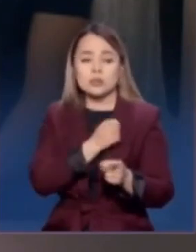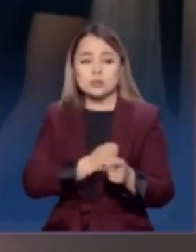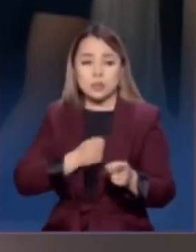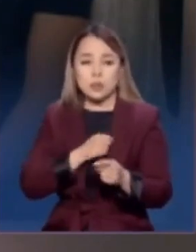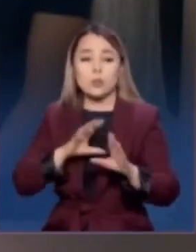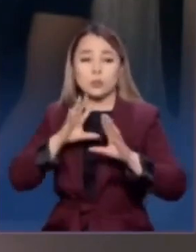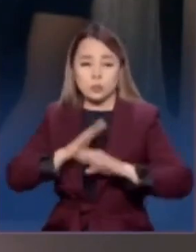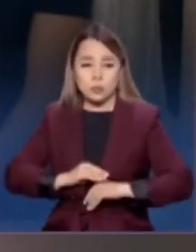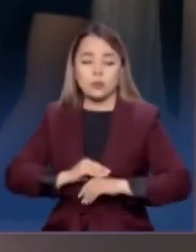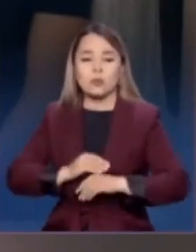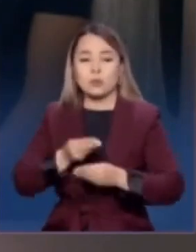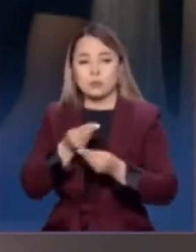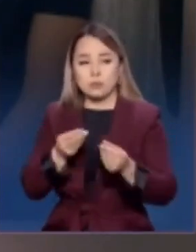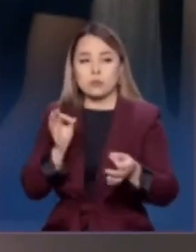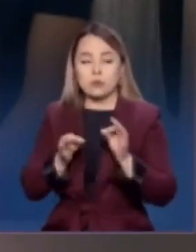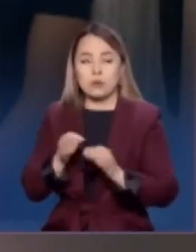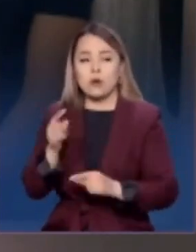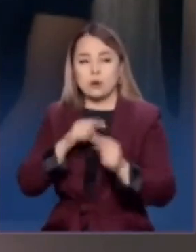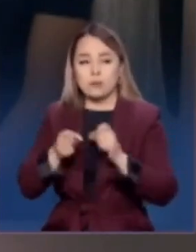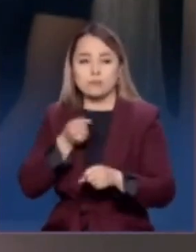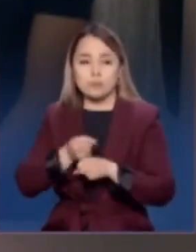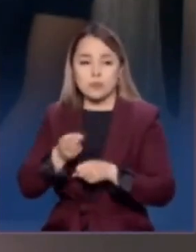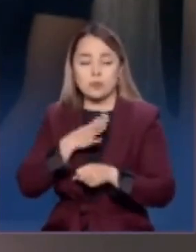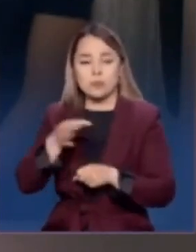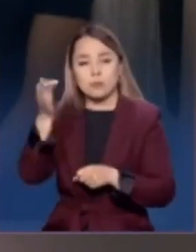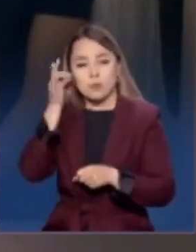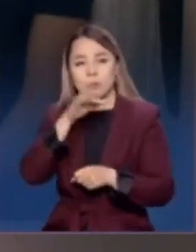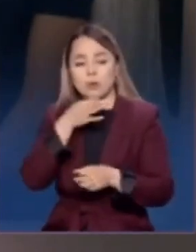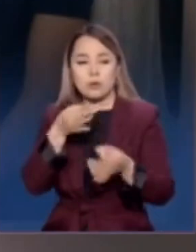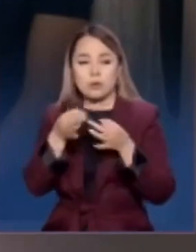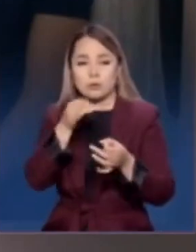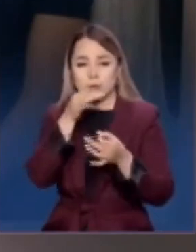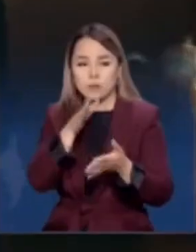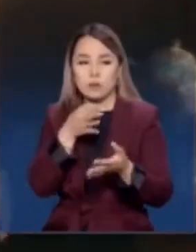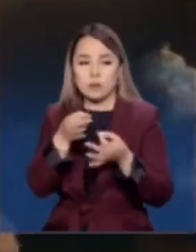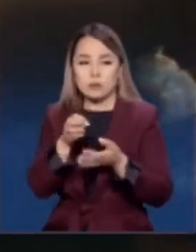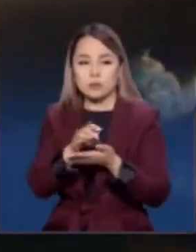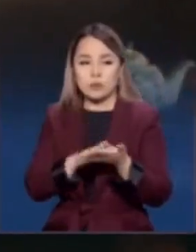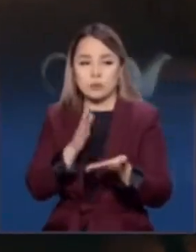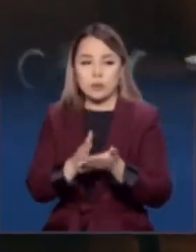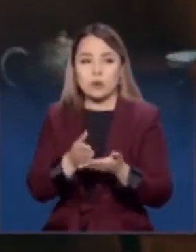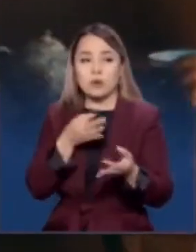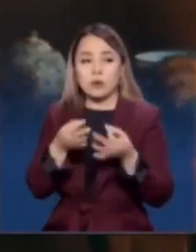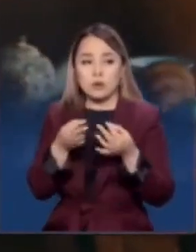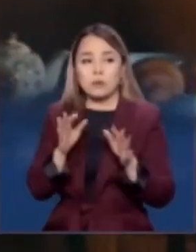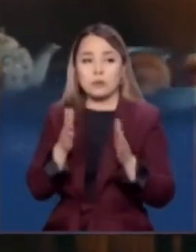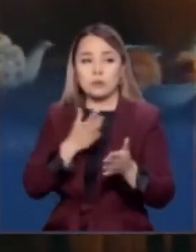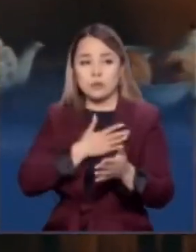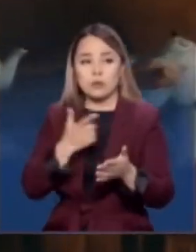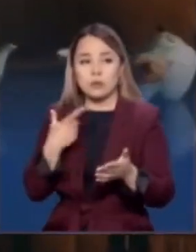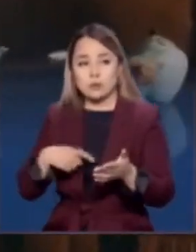жатса, давлением түсіп кетеді. Біз көп сөйлесе алмайтын болып кеттік артында. Сөйлеспегенде менің